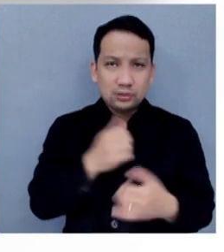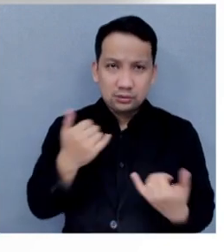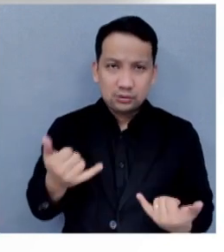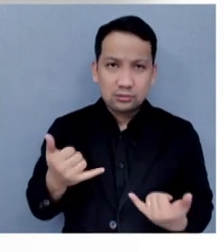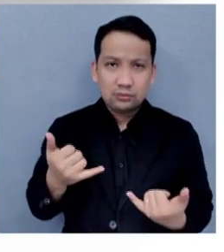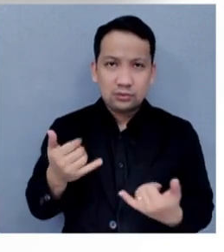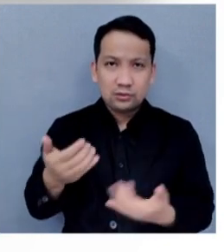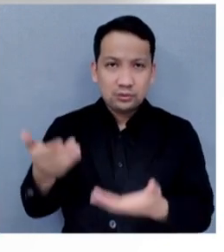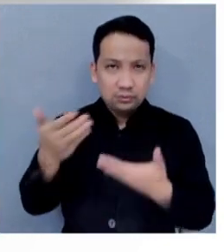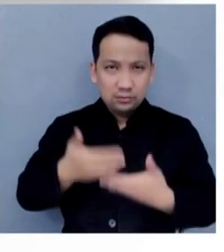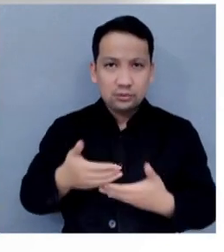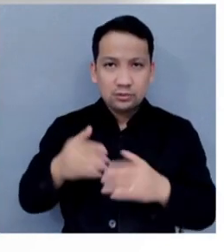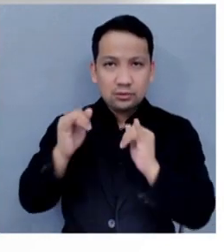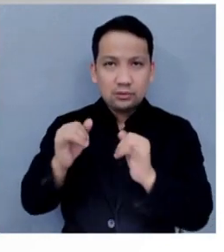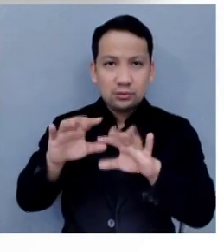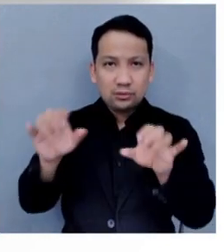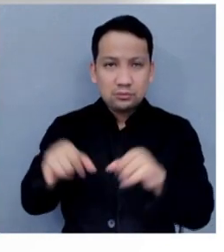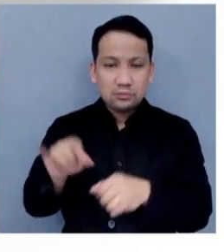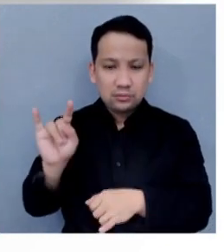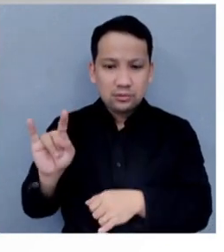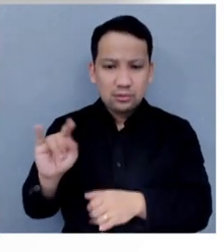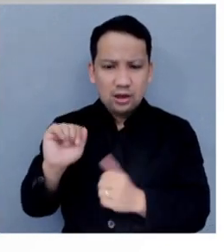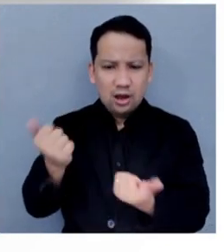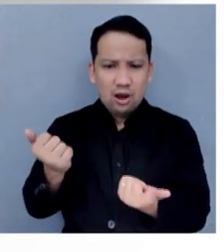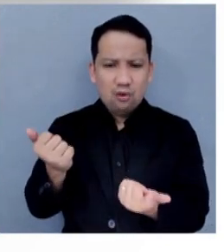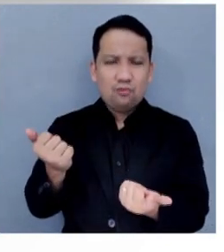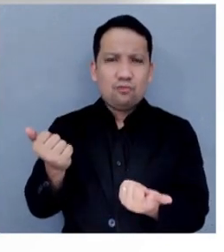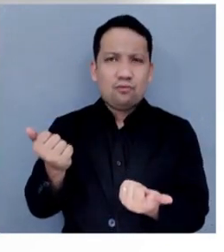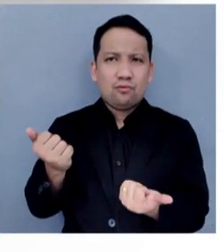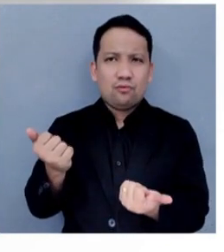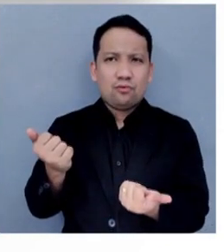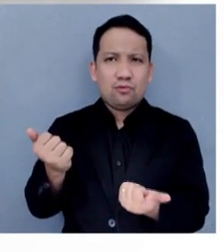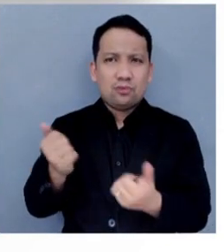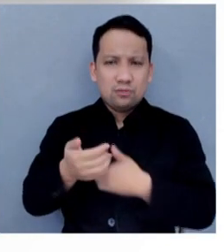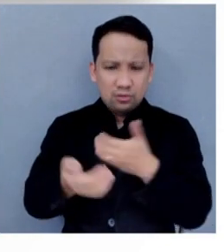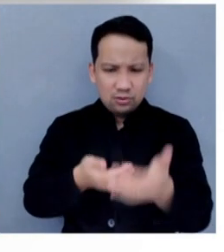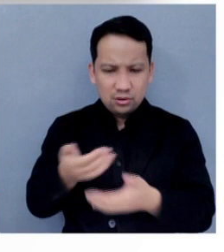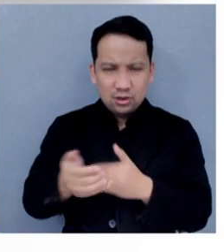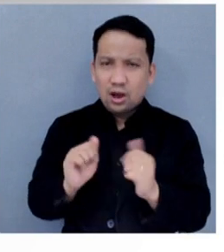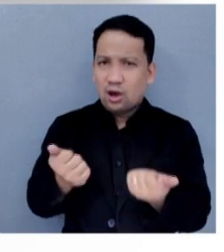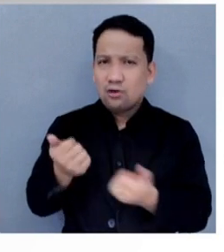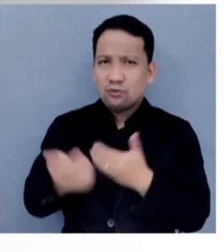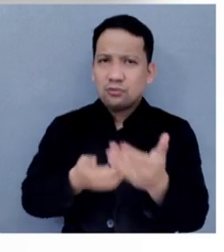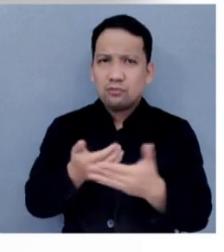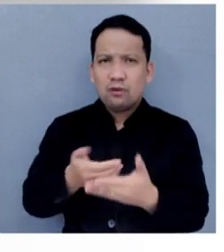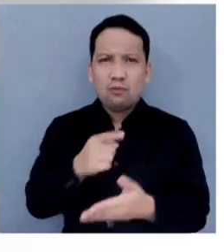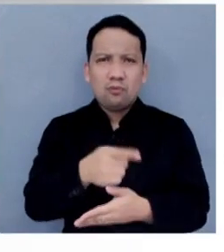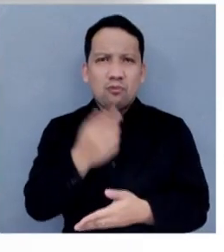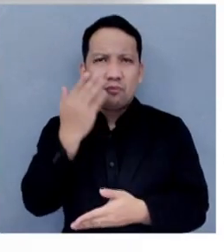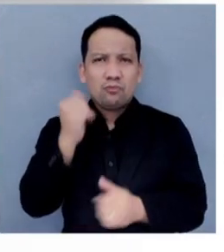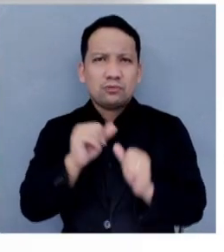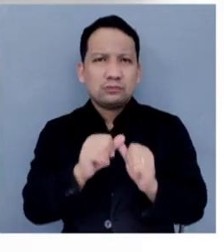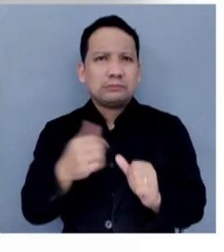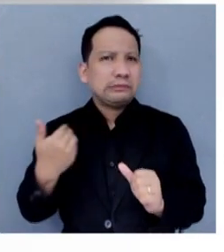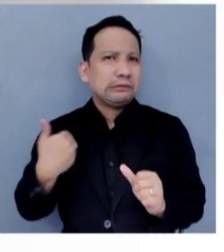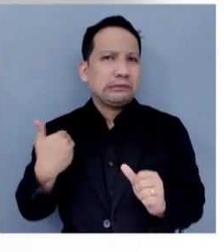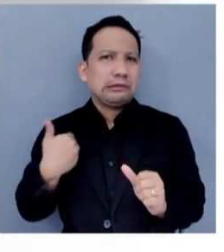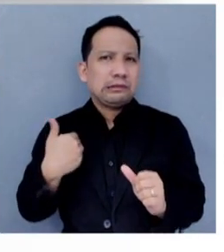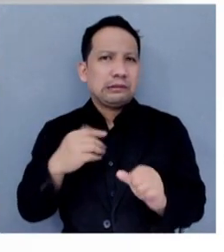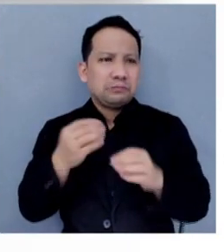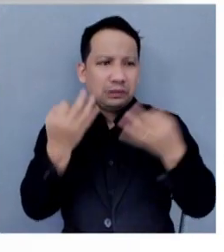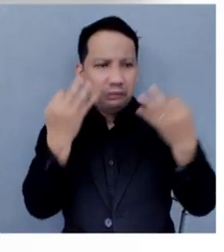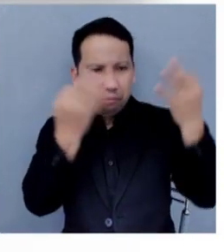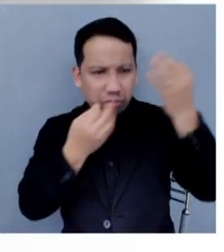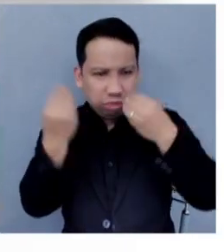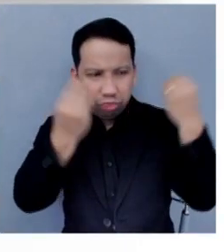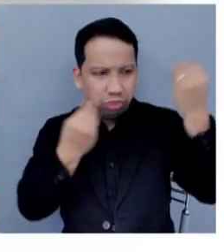nila sa interview nila sa media. Paano, ano klase proseso yan? Masyado nating hindi lang nila linilito ang kapwa nilang